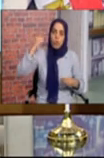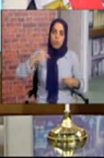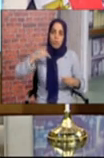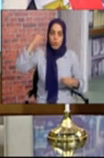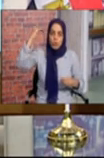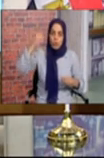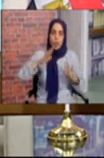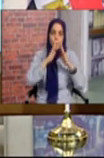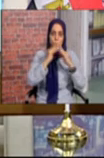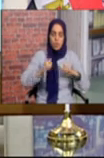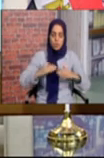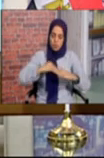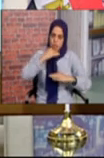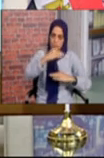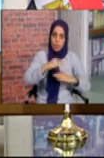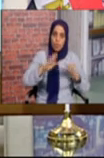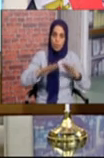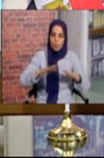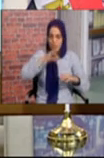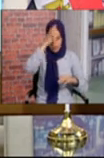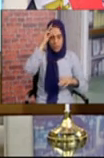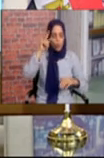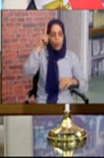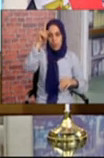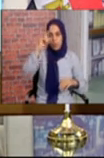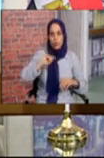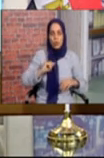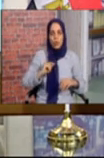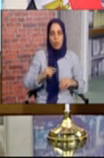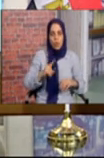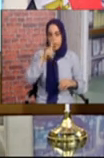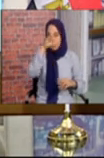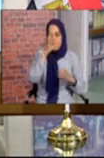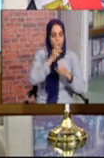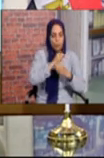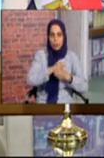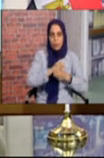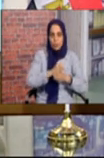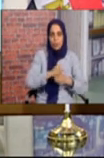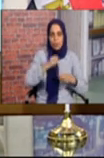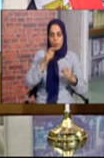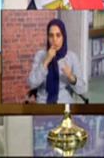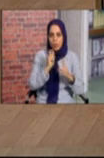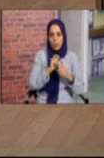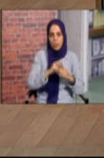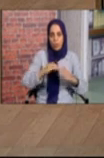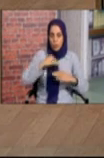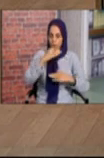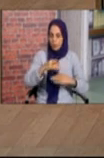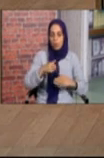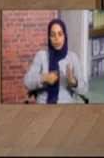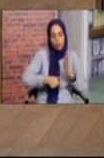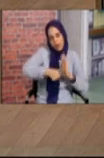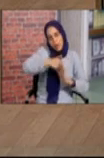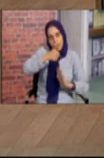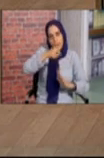نهضة مصر للأمام. فده نسأل الله يعني طبعا التوفيق ده من عند ربنا سبحانه وتعالى، والقادم أفضل بإذن الله، والقادم إن شاء